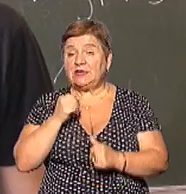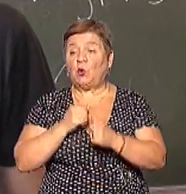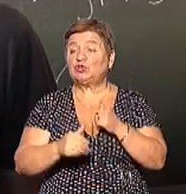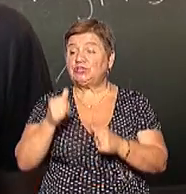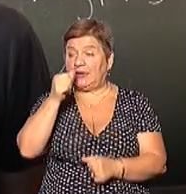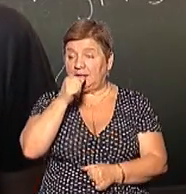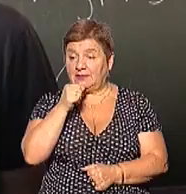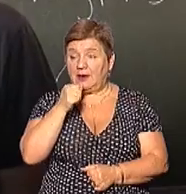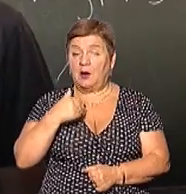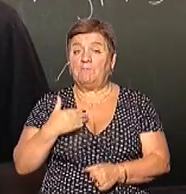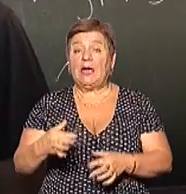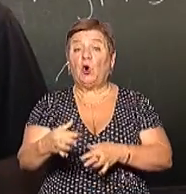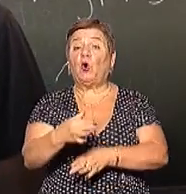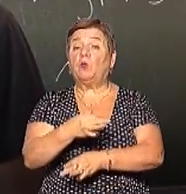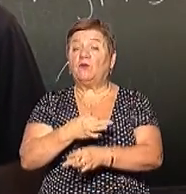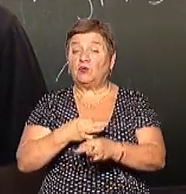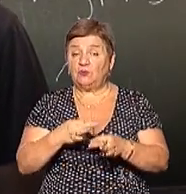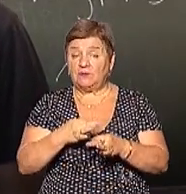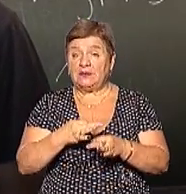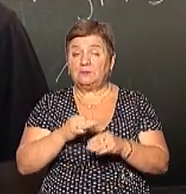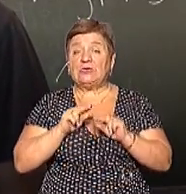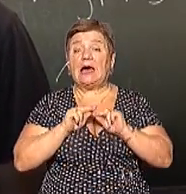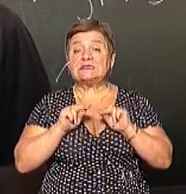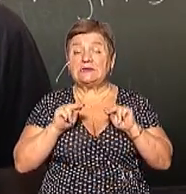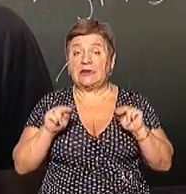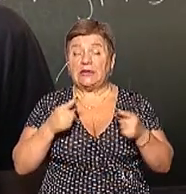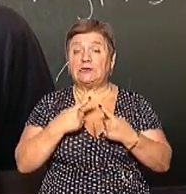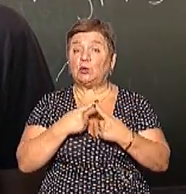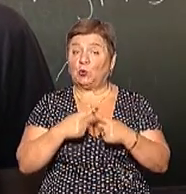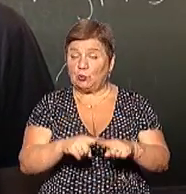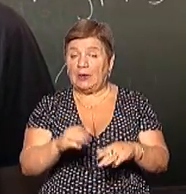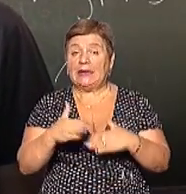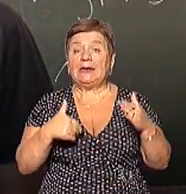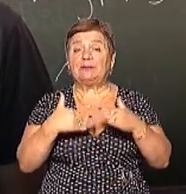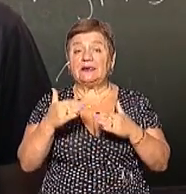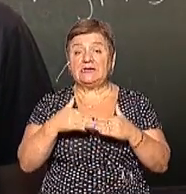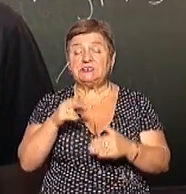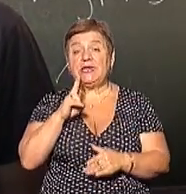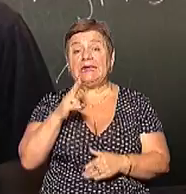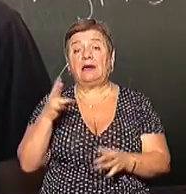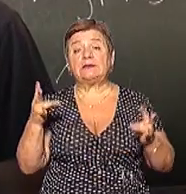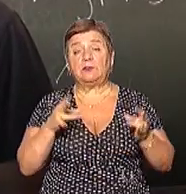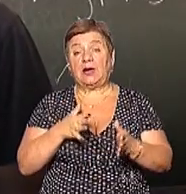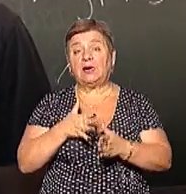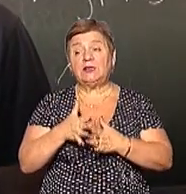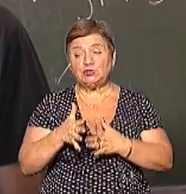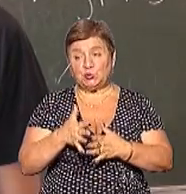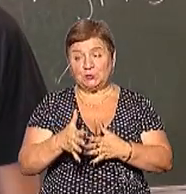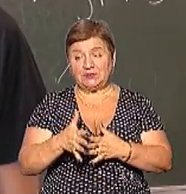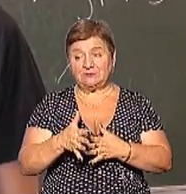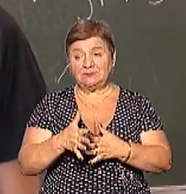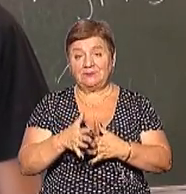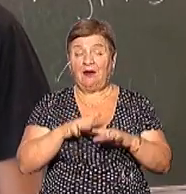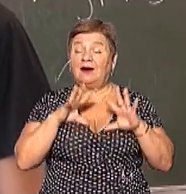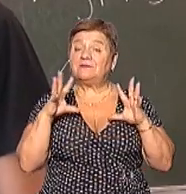Ми обговорюємо на лекційних заняттях теорію і практичні аспекти, як реалізовувати ту теорію на практиці. Ну і